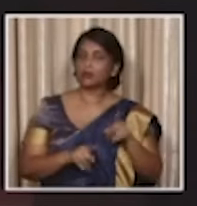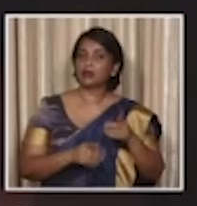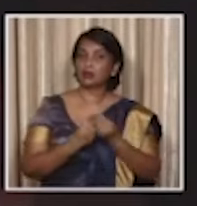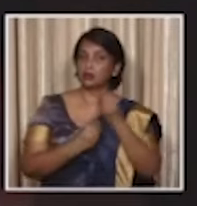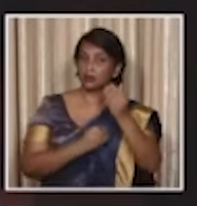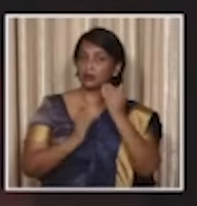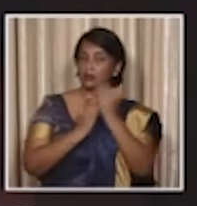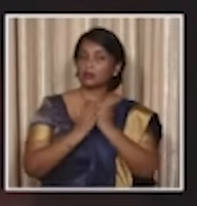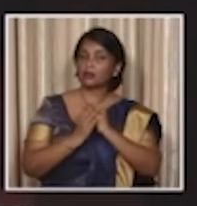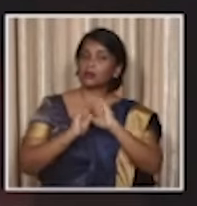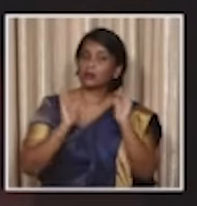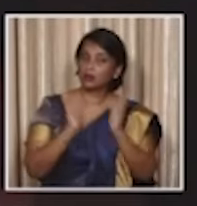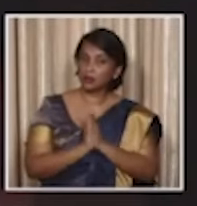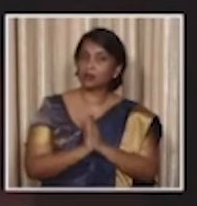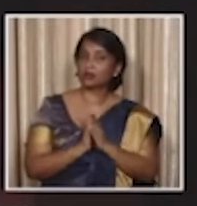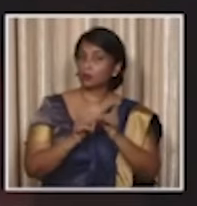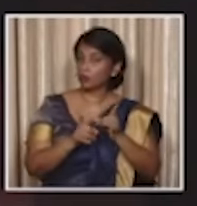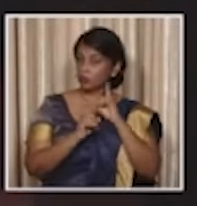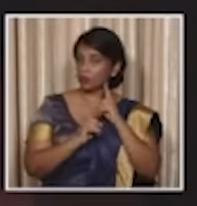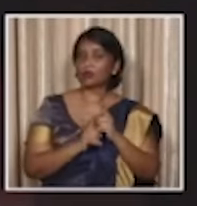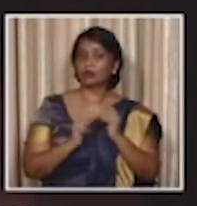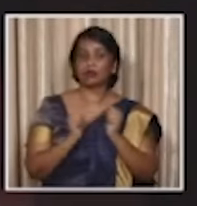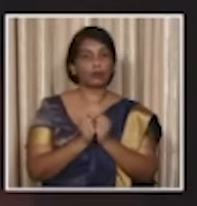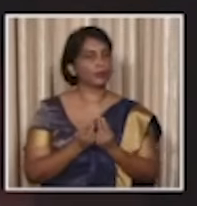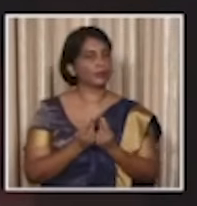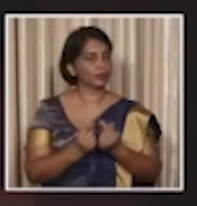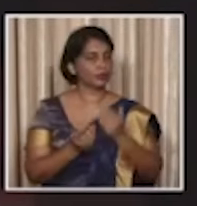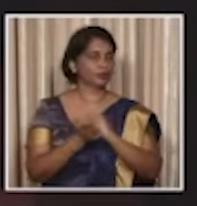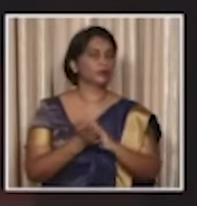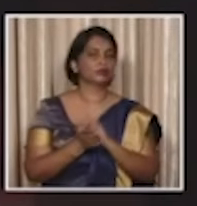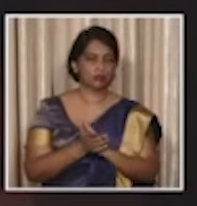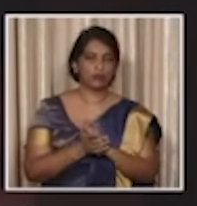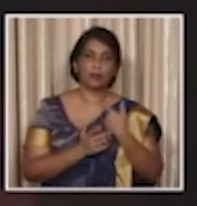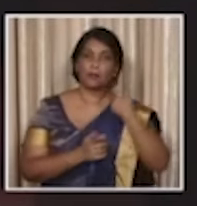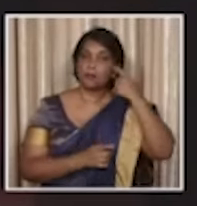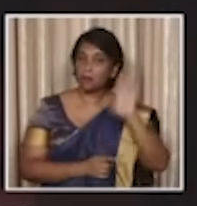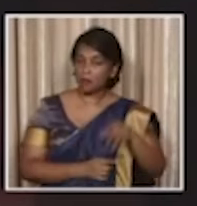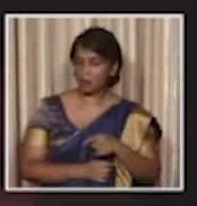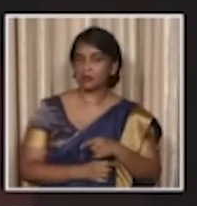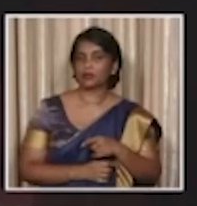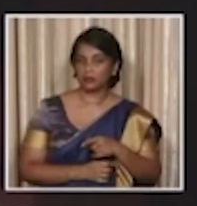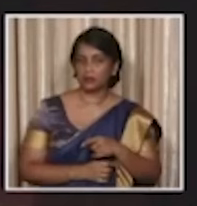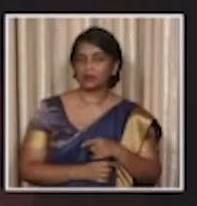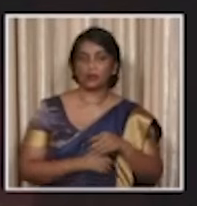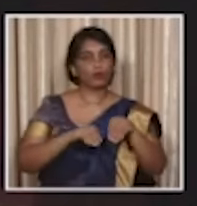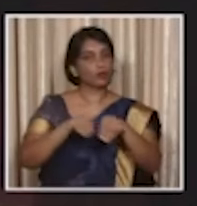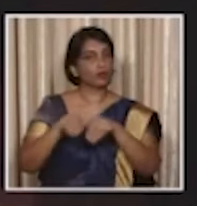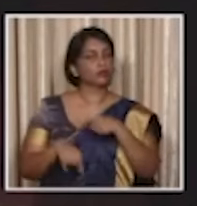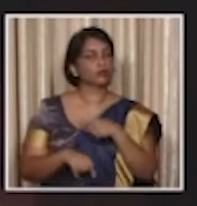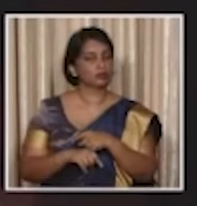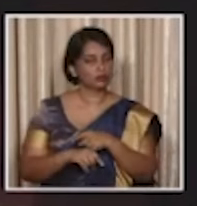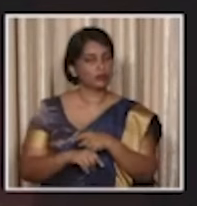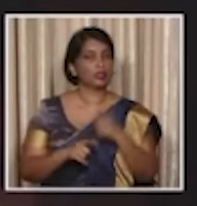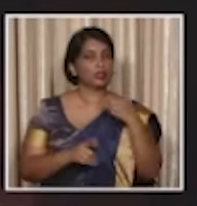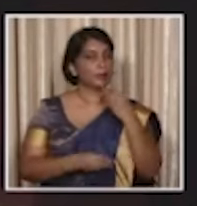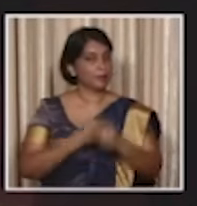දෙන ප්‍රතිපාදනවලට සරිලන කාර්යක්ෂම සේවාව අපි බලාපොරොත්තු වෙනවා. කෘෂි කර්මාන්තය,